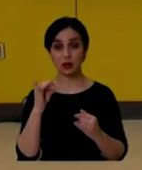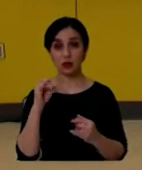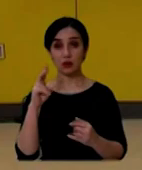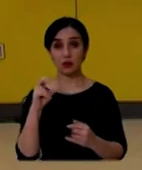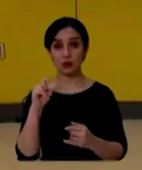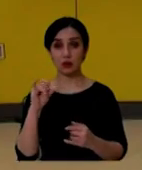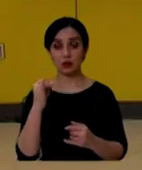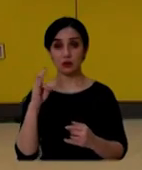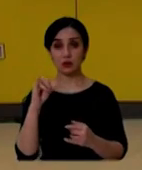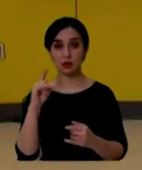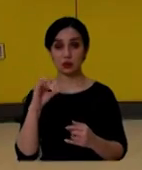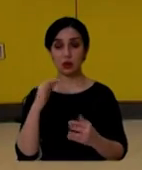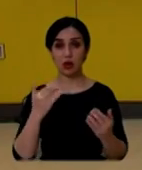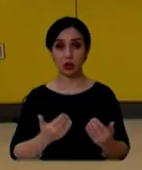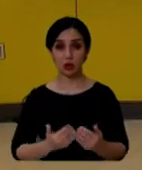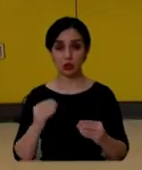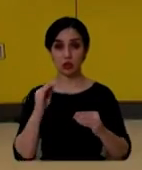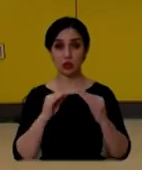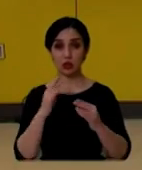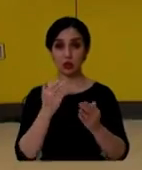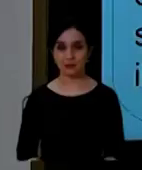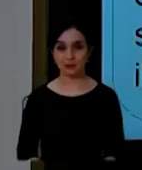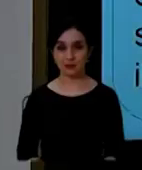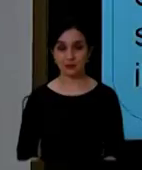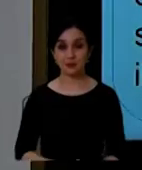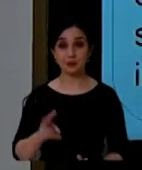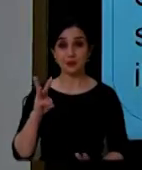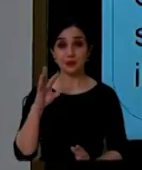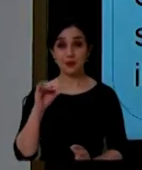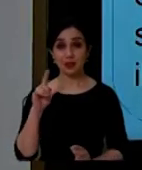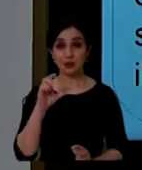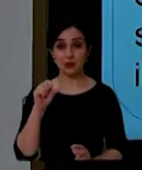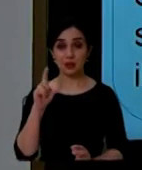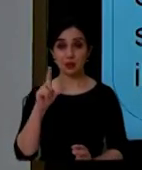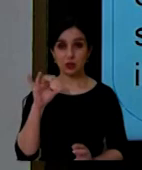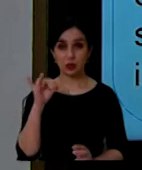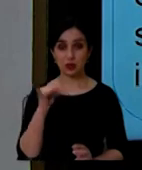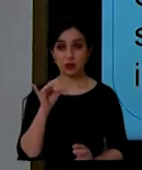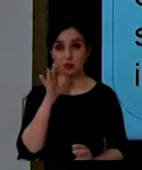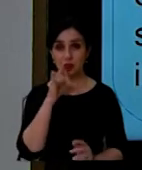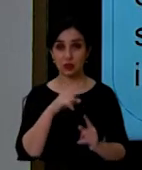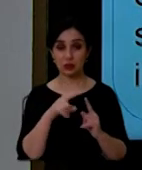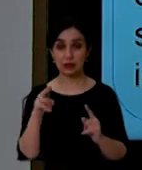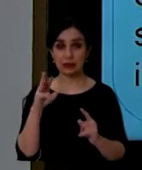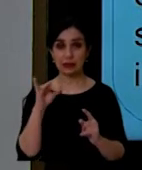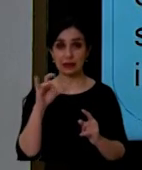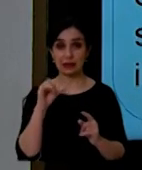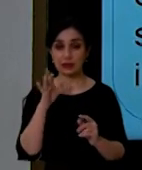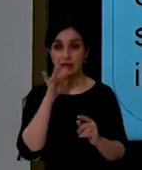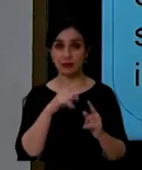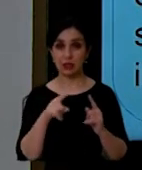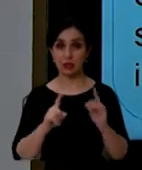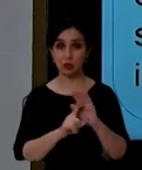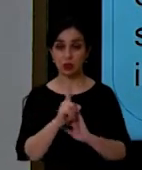xayot şəkəllər bələn tanışıb çıqəmiz. Məzazoy irasə, triyaz davrdan boşlanadı.